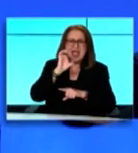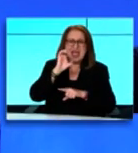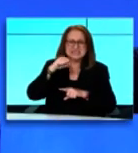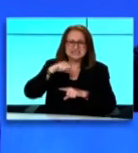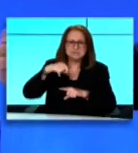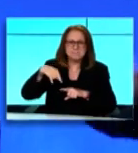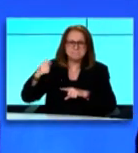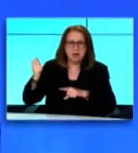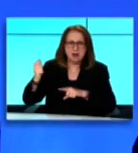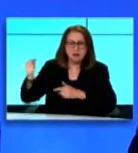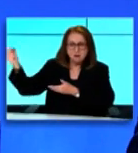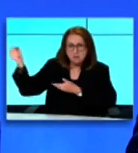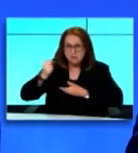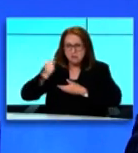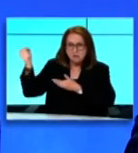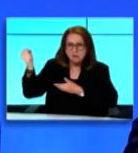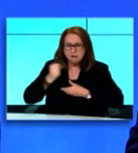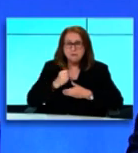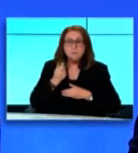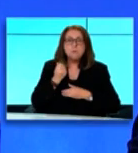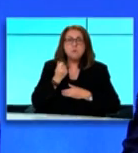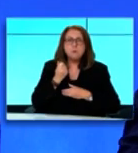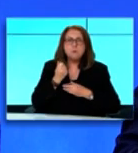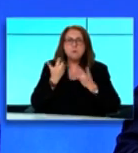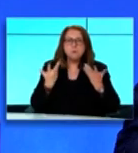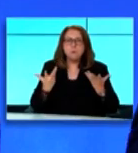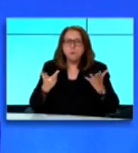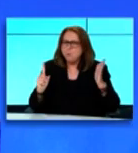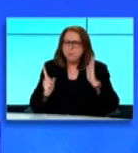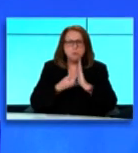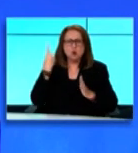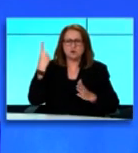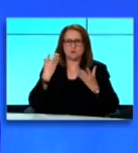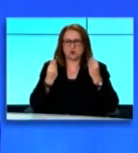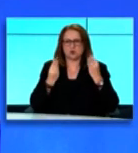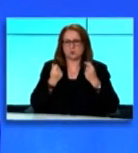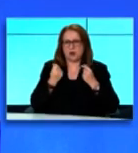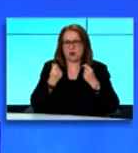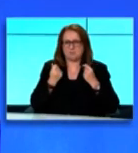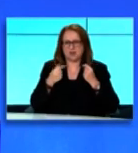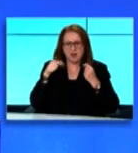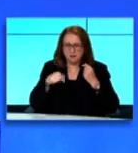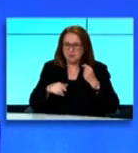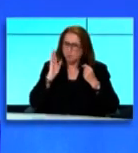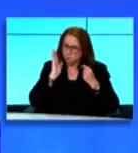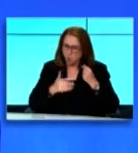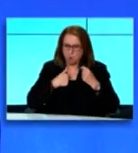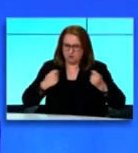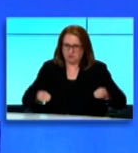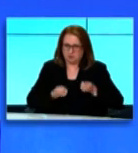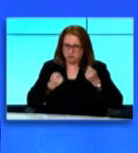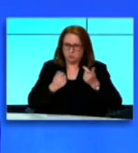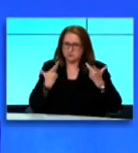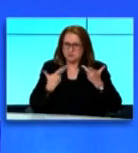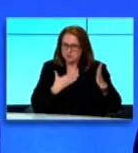έκταση χρηματοδοτικά εργαλεία για να μπορέσουμε να προσανατολίσουμε πια την πατρίδα μας προς